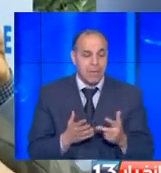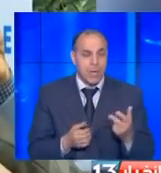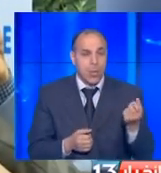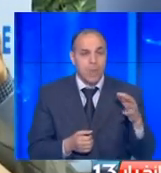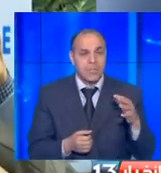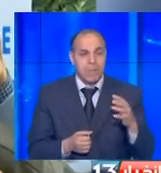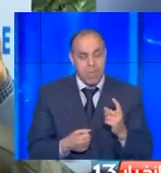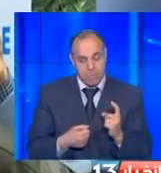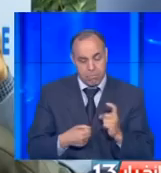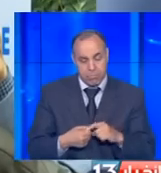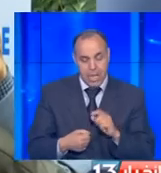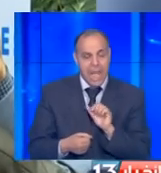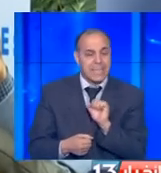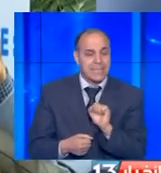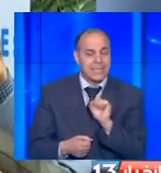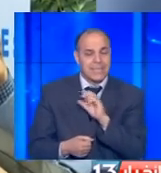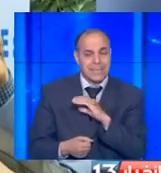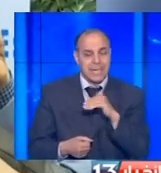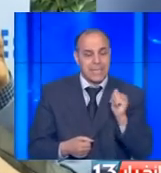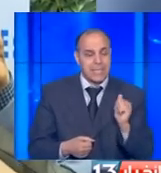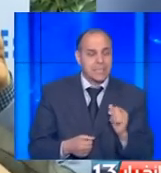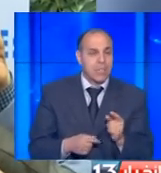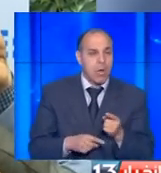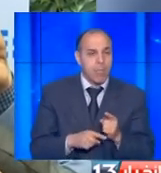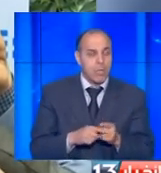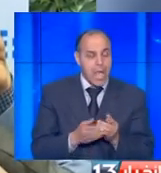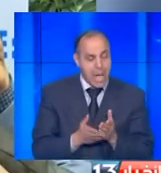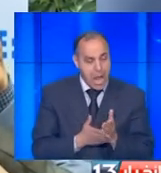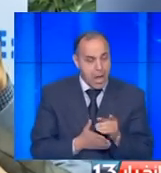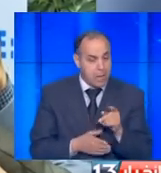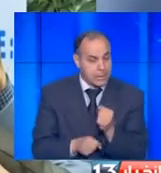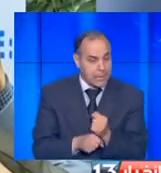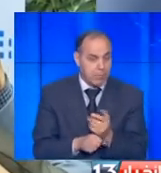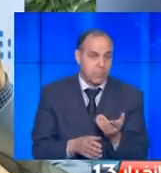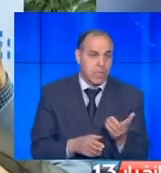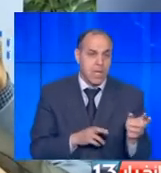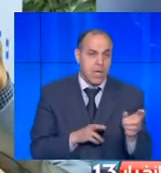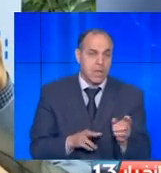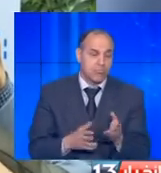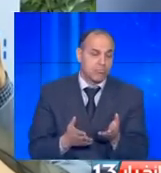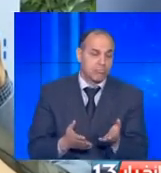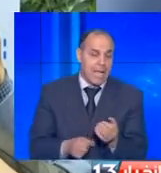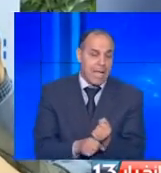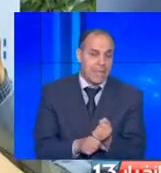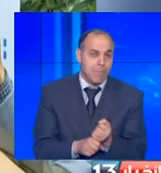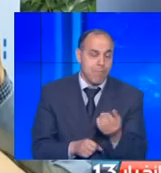3,500,000 مضمون اجتماعي نضيفوا لهم أولي الحق اللي هما يرجعوا لهم بالنظر